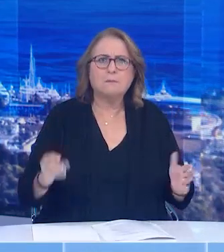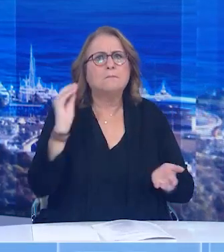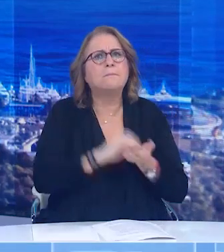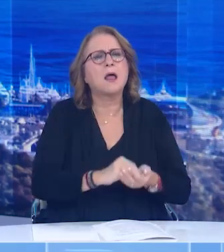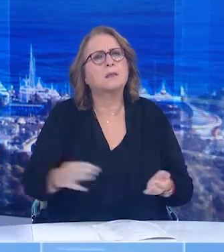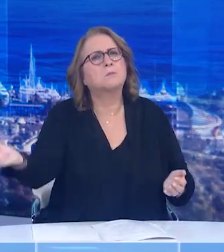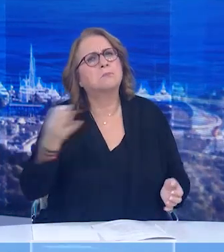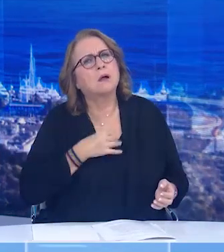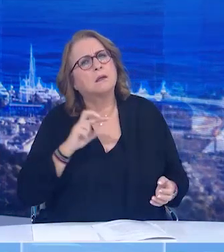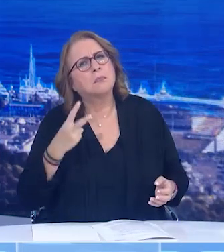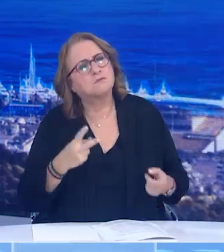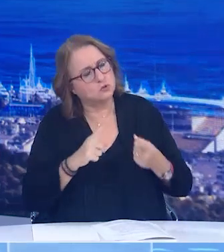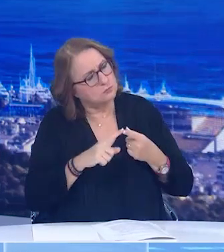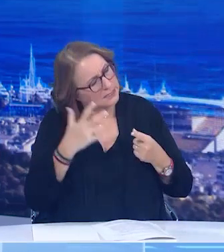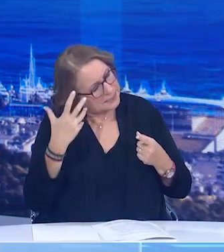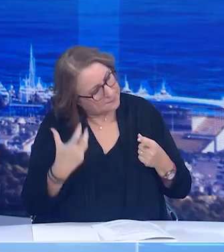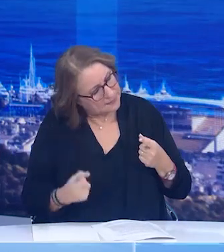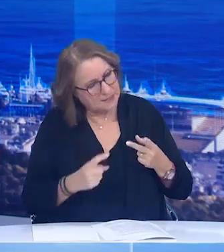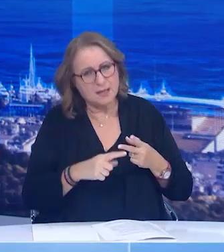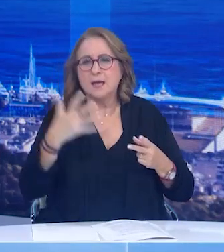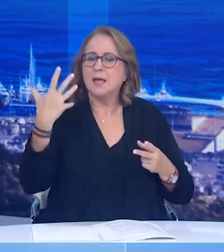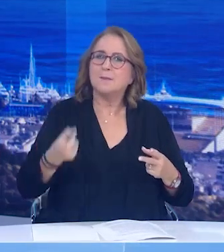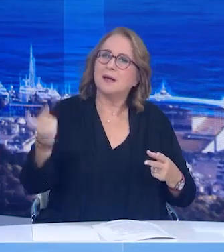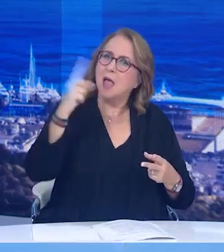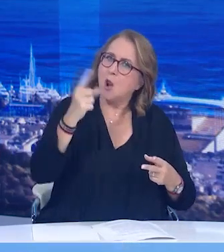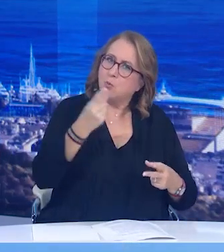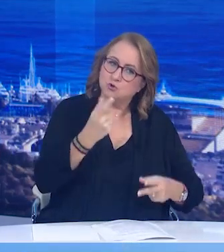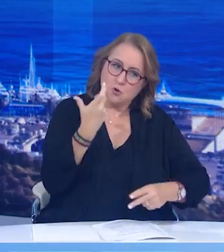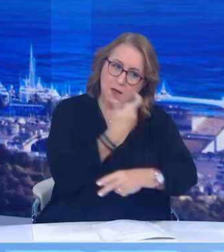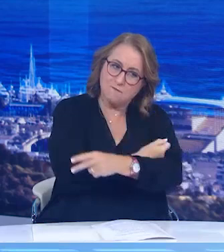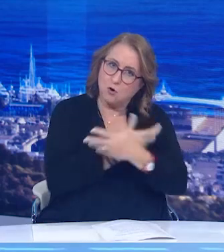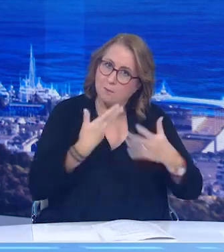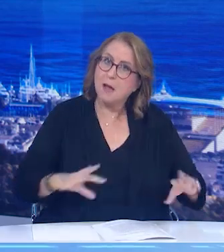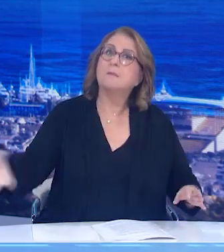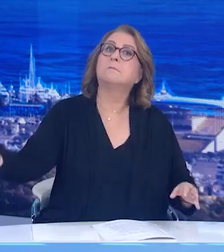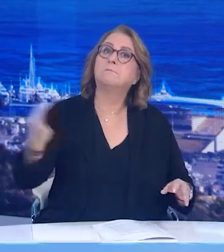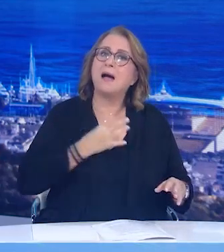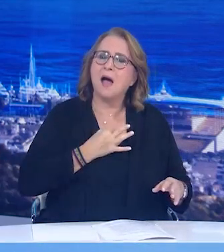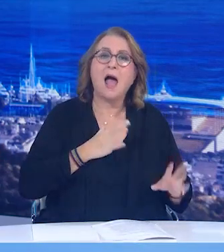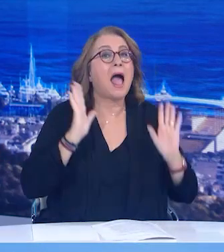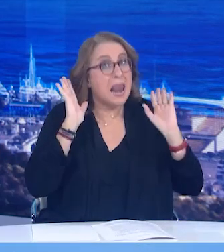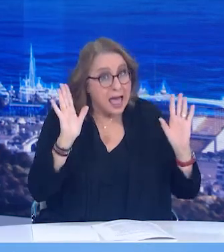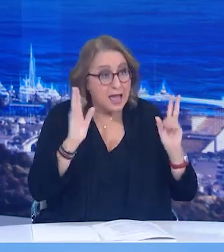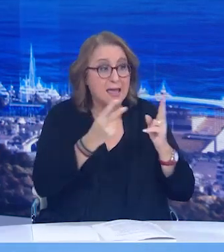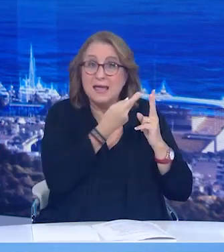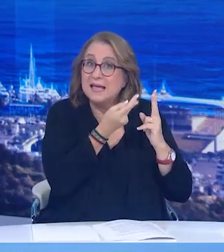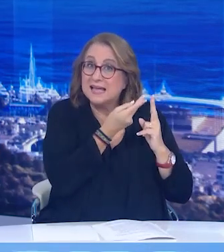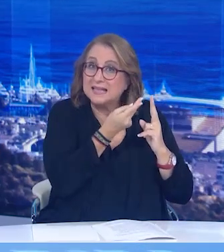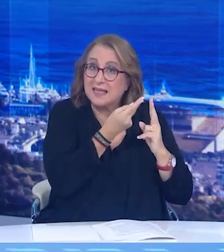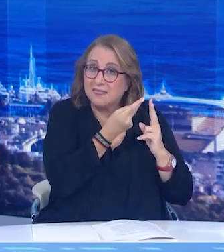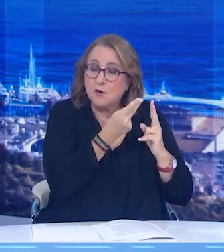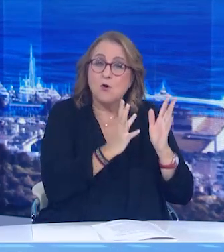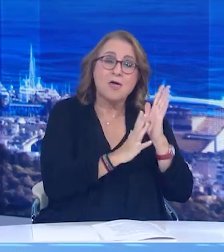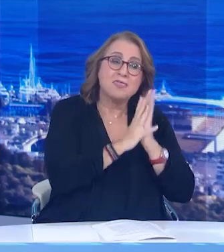Υπάρχει ένα πολύ μικρό ποσοστό ανθρώπων που έχουν κάνει το εμβόλιο και μπορεί να κολλήσουν. Όμως η πιθανότητα να κολλήσουν και να κολλήσουν σοβαρά είναι από 13 έως 20